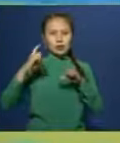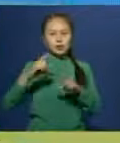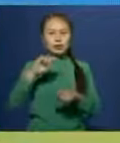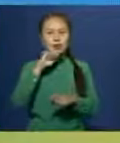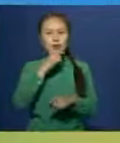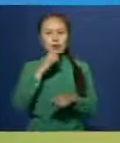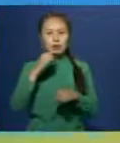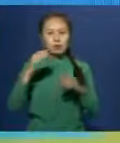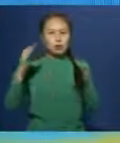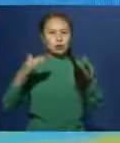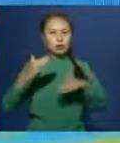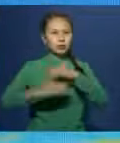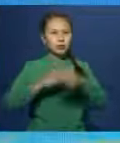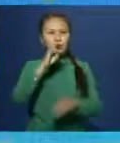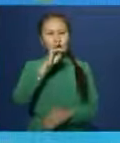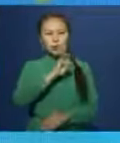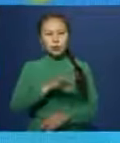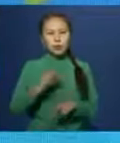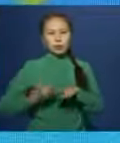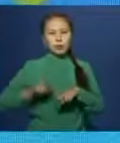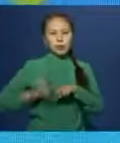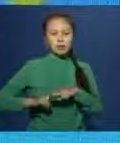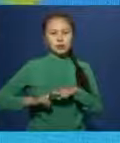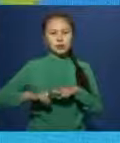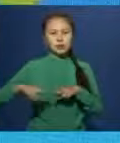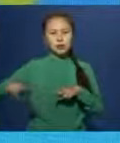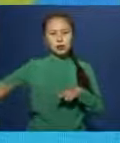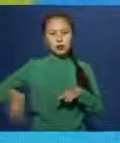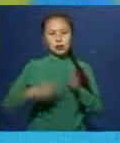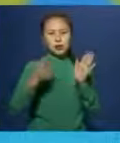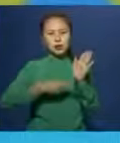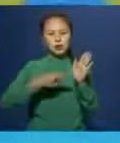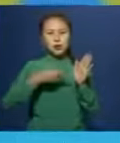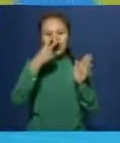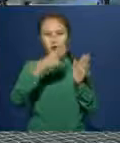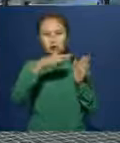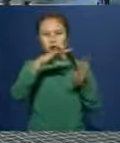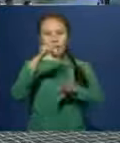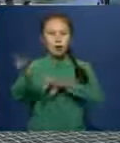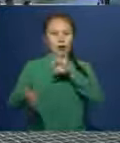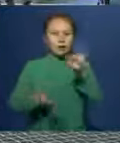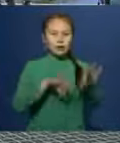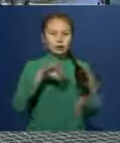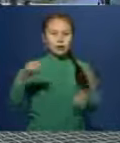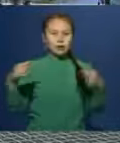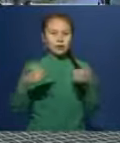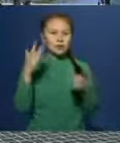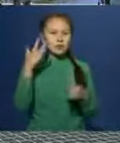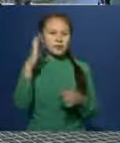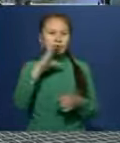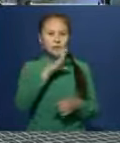экономика өркендемейді. Мынау темір жолдың картасына қарасыңыздар, бұрынғы кезде жолдың бәрі оңтүстіктен солтүстікке қарай